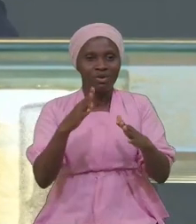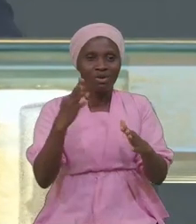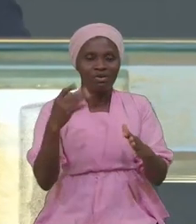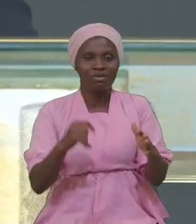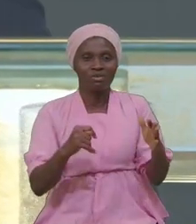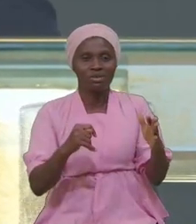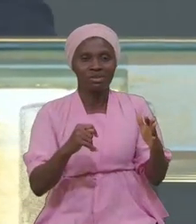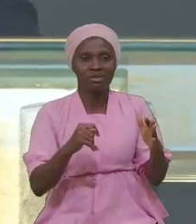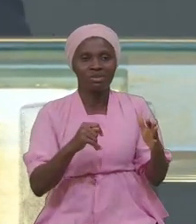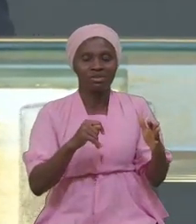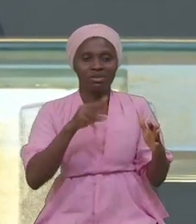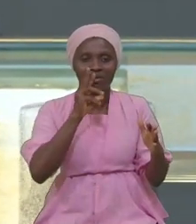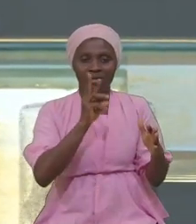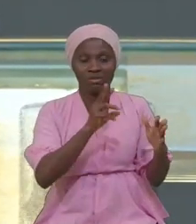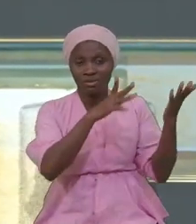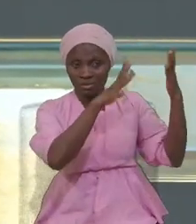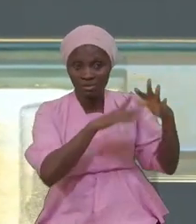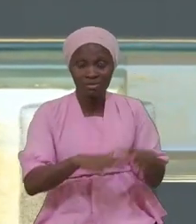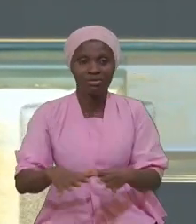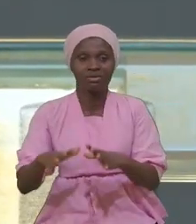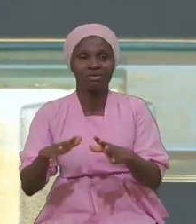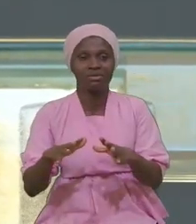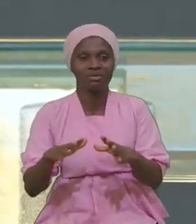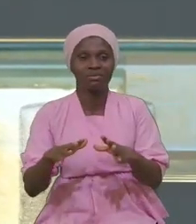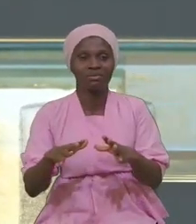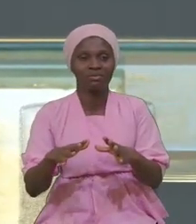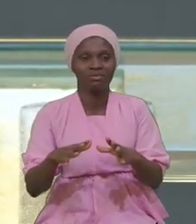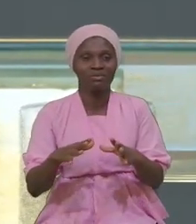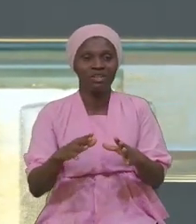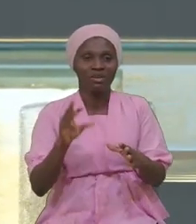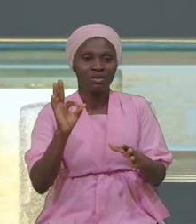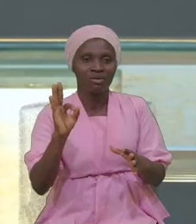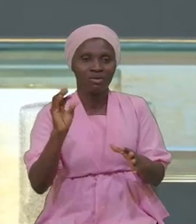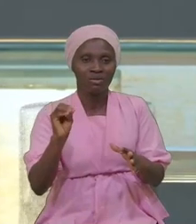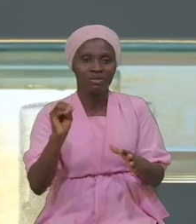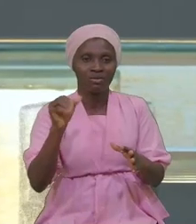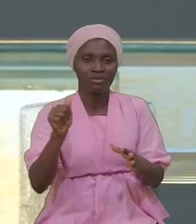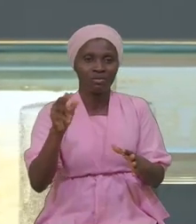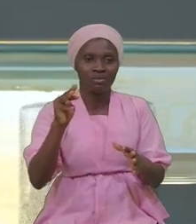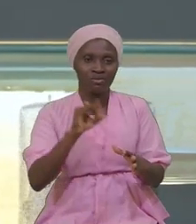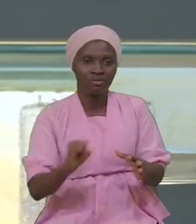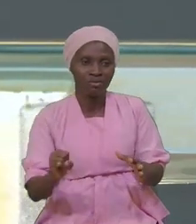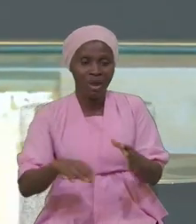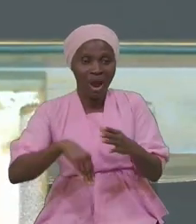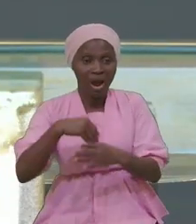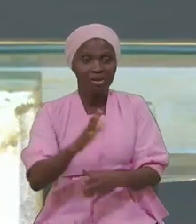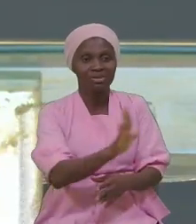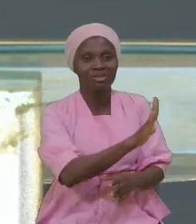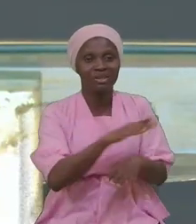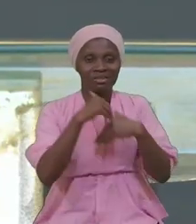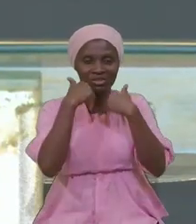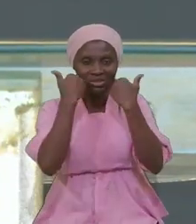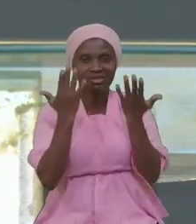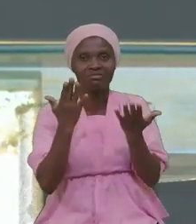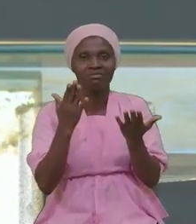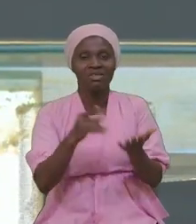leurs impuretés. Des astres errants, ils vagabondent d'une église à une autre église,